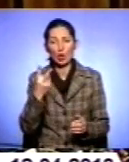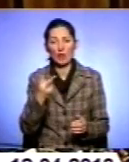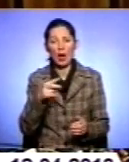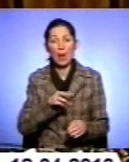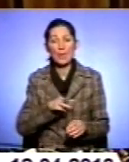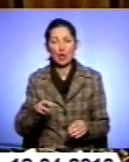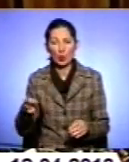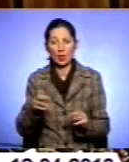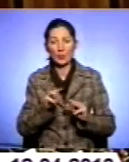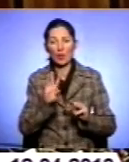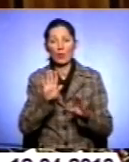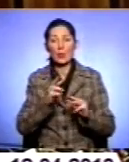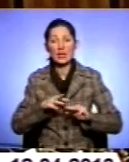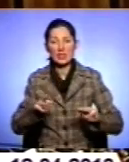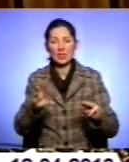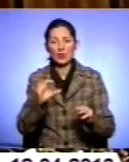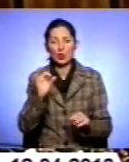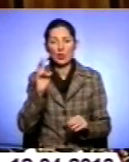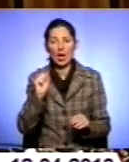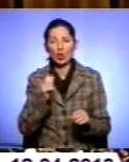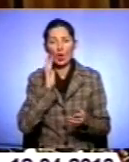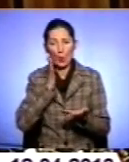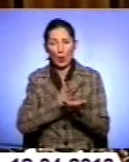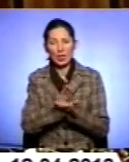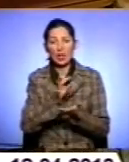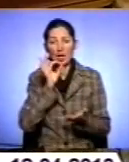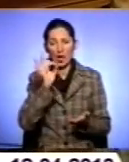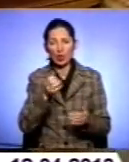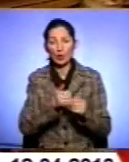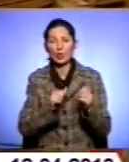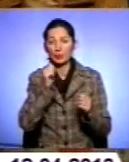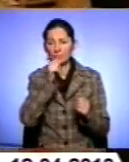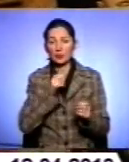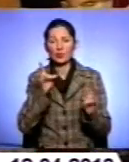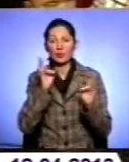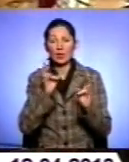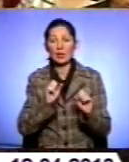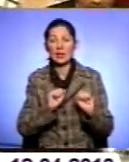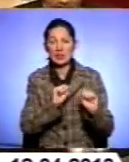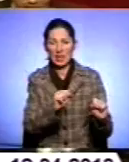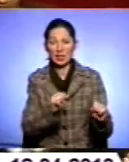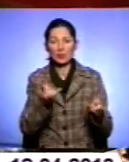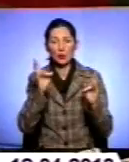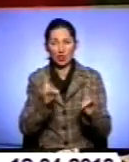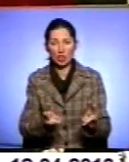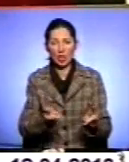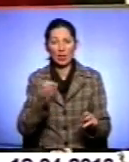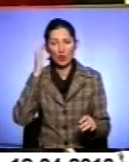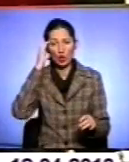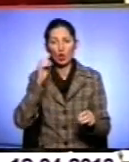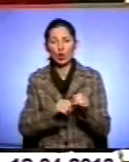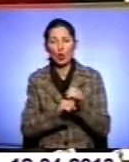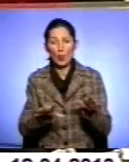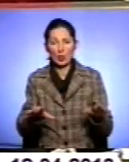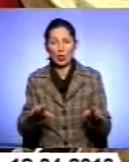У Міністерстві соціальної політики запевняють, щорічно на захист постраждалих українців потрібно виділяти близько 90 мільярдів бюджетних